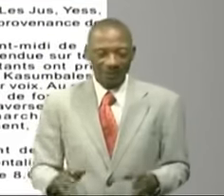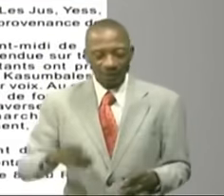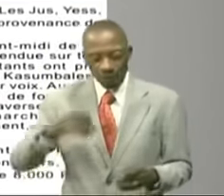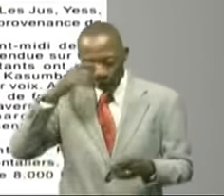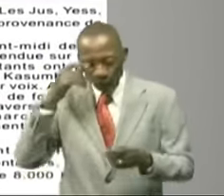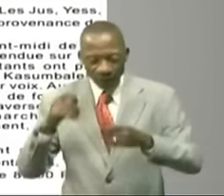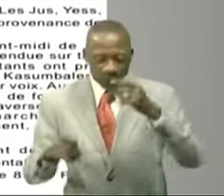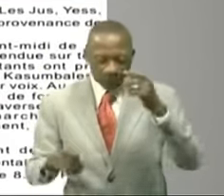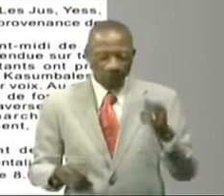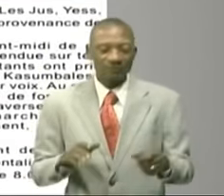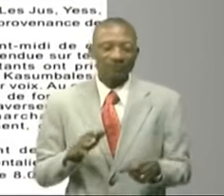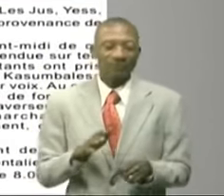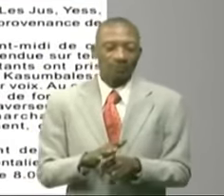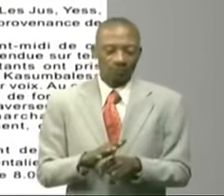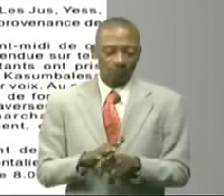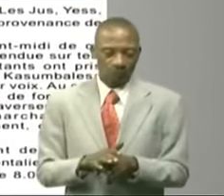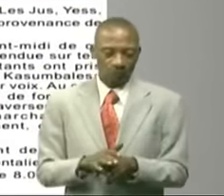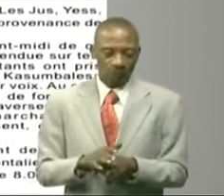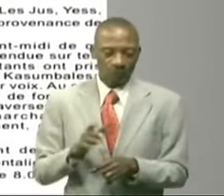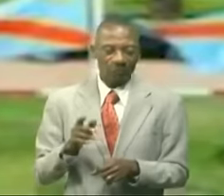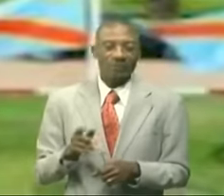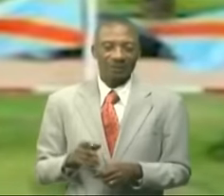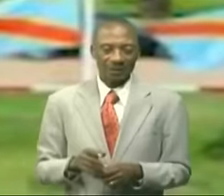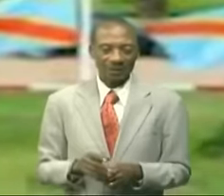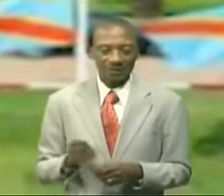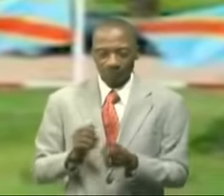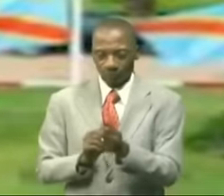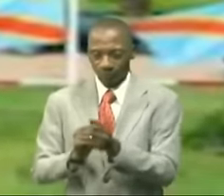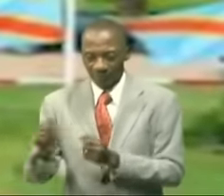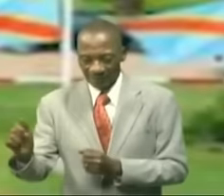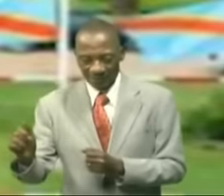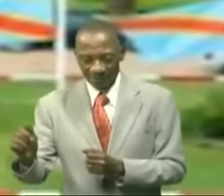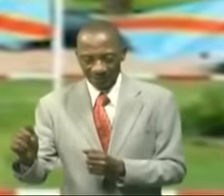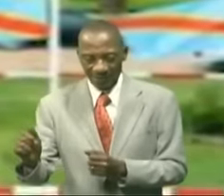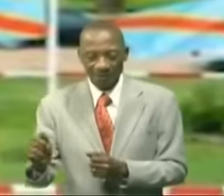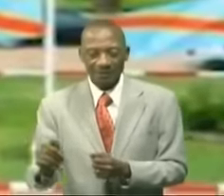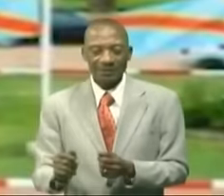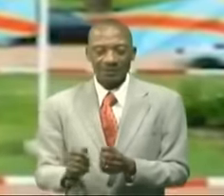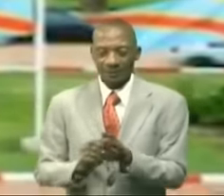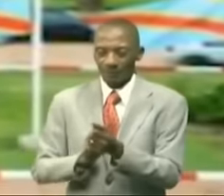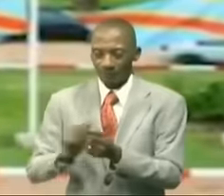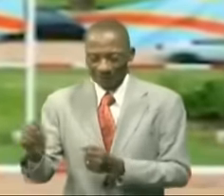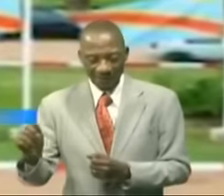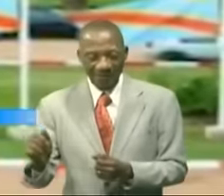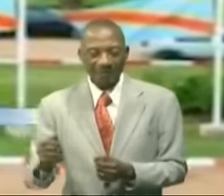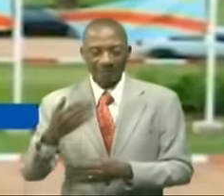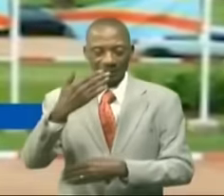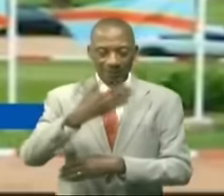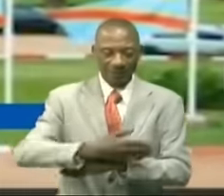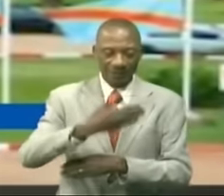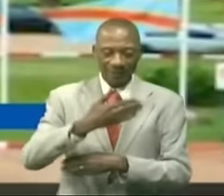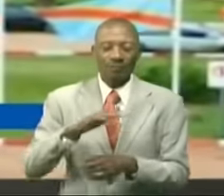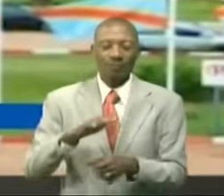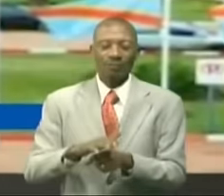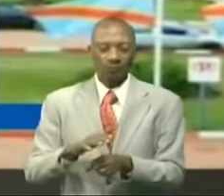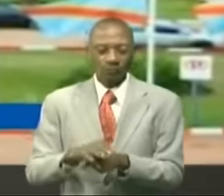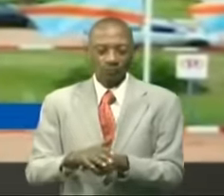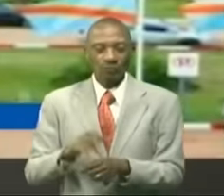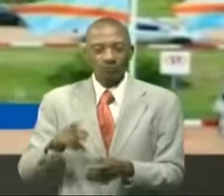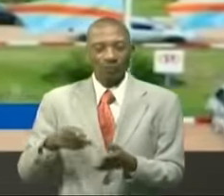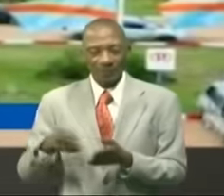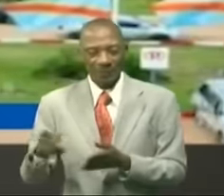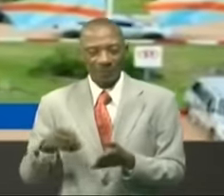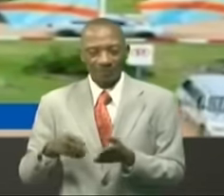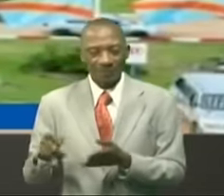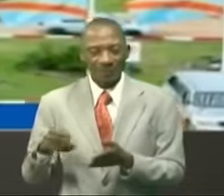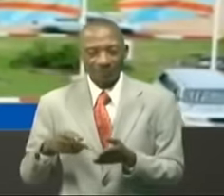la décision du ministre du Commerce extérieur interdisant l'importation de certains produits étrangers sur le territoire congolais,